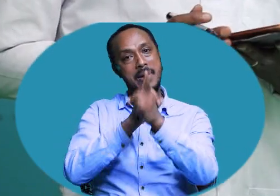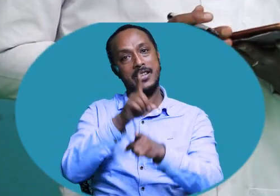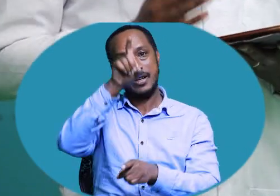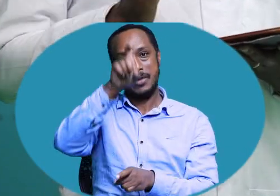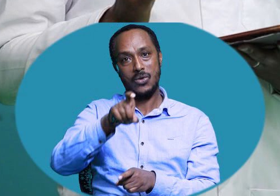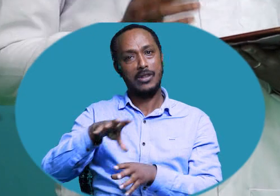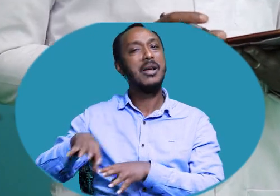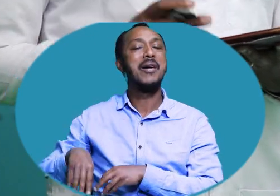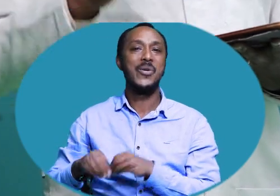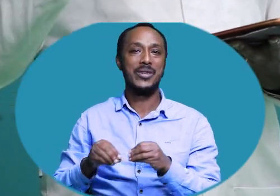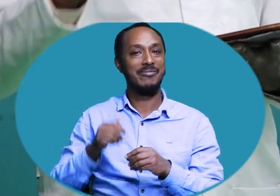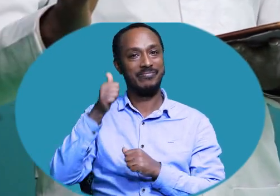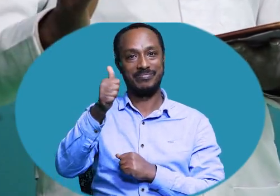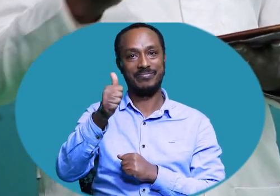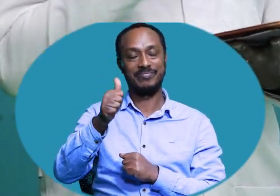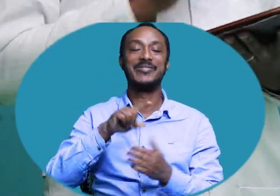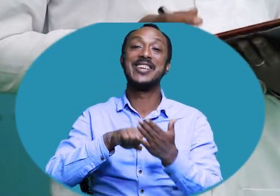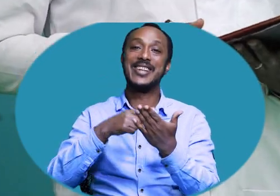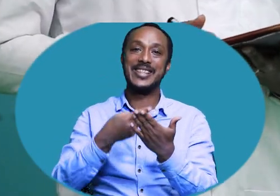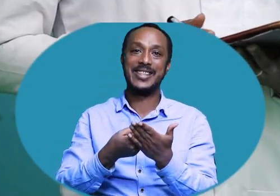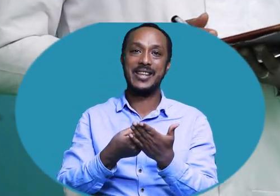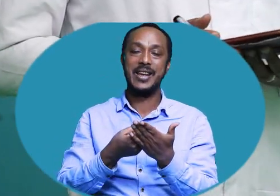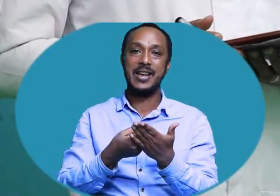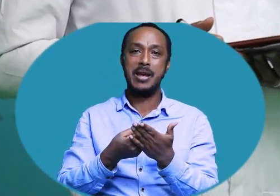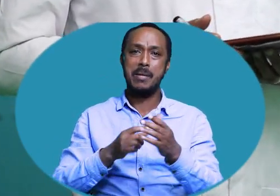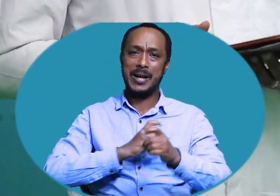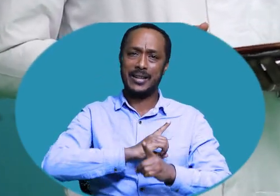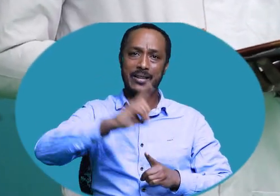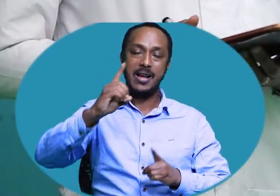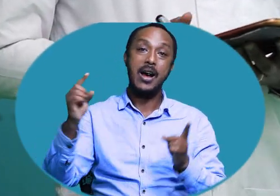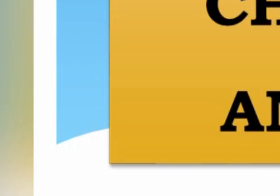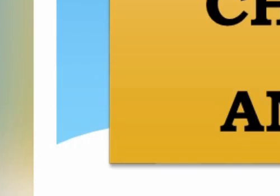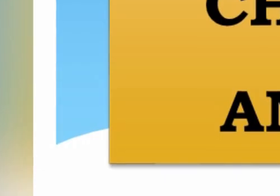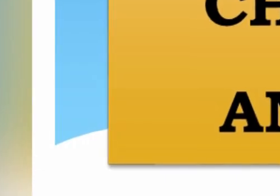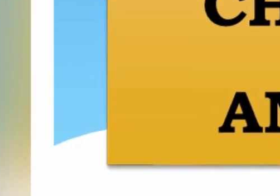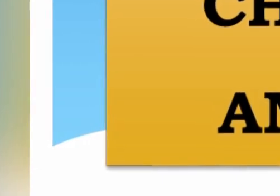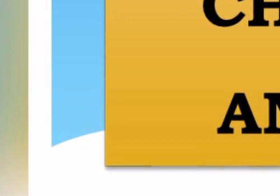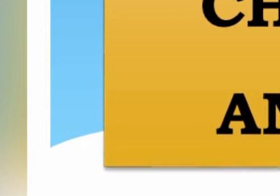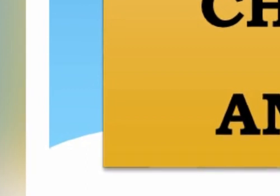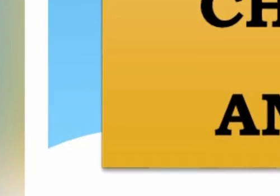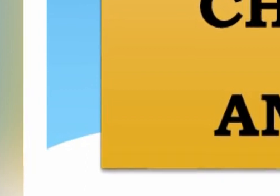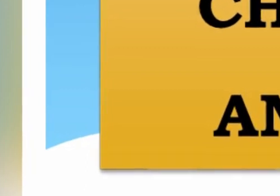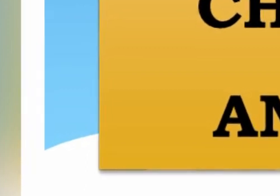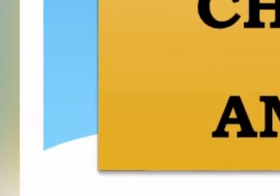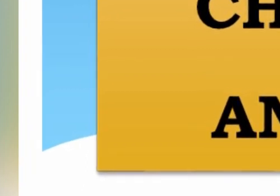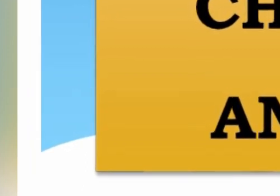ናችሁ? ናይስ። ስለዚህ ወደ ትምህርቱ እንገባለን ማለት ነው።